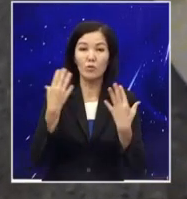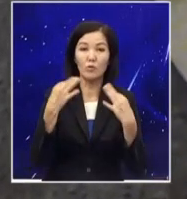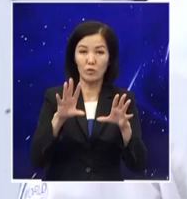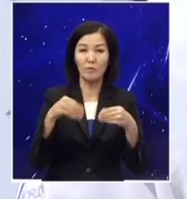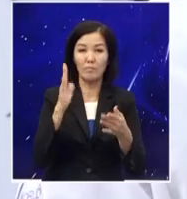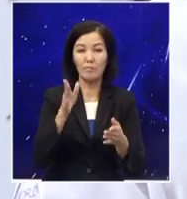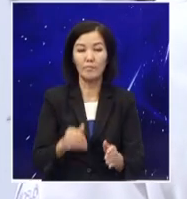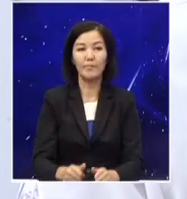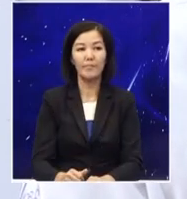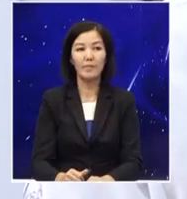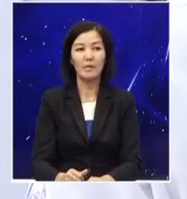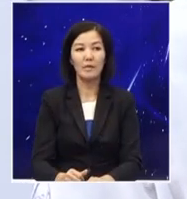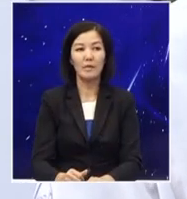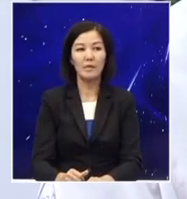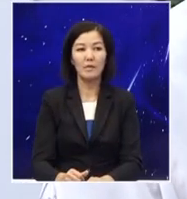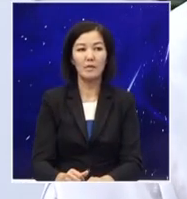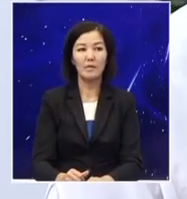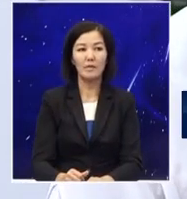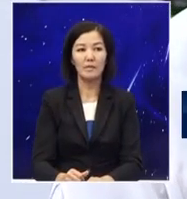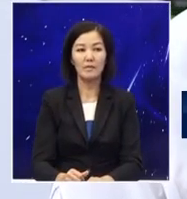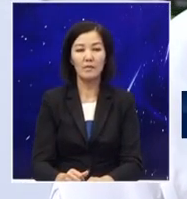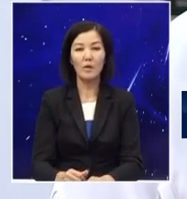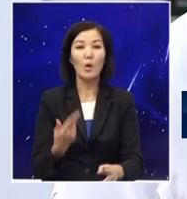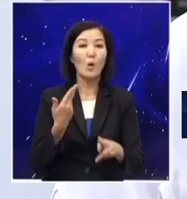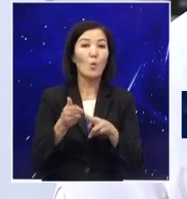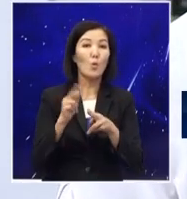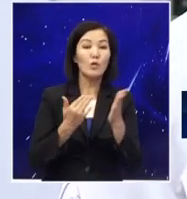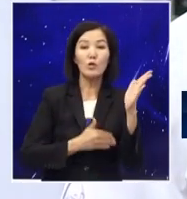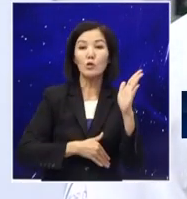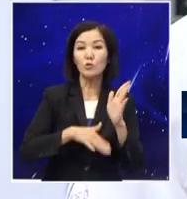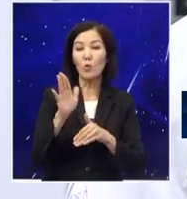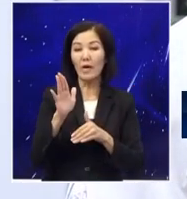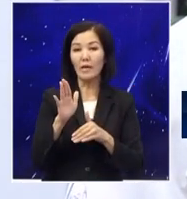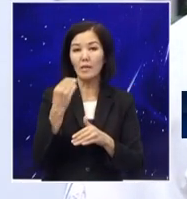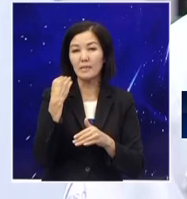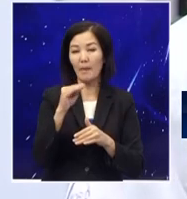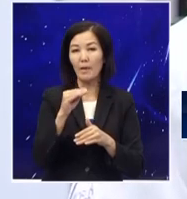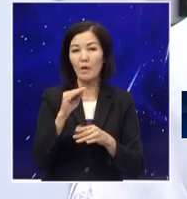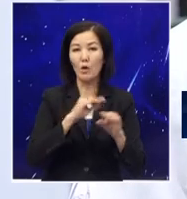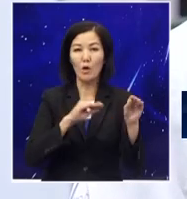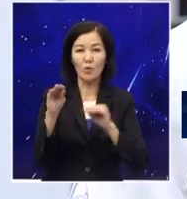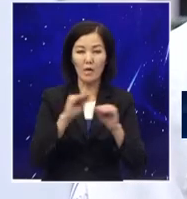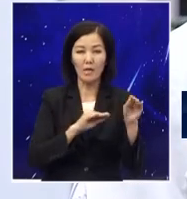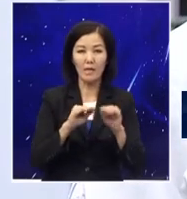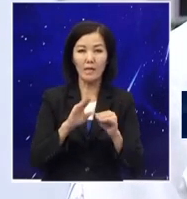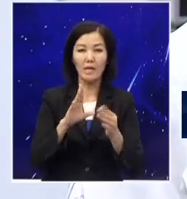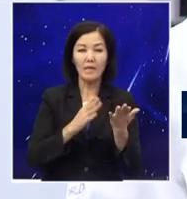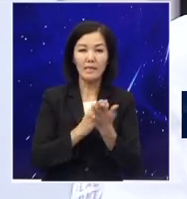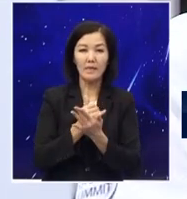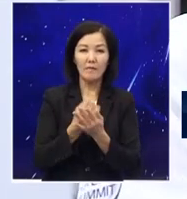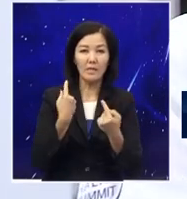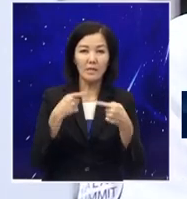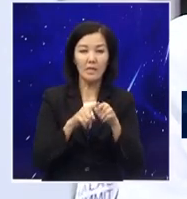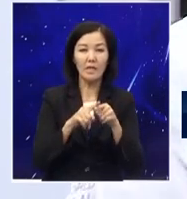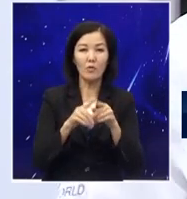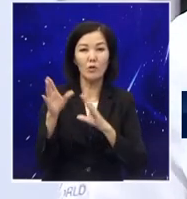ашады. Очень высокотехнологичное оборудование. Өте жоғары сапалы құралдар. Мен Талдықорған сервис және технология колледжі мен